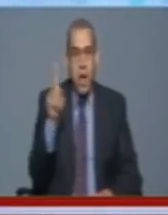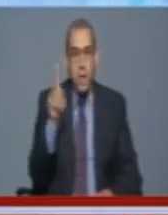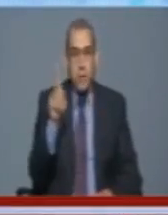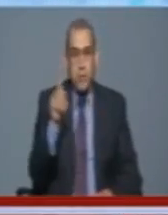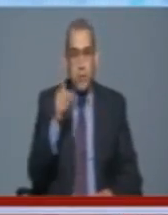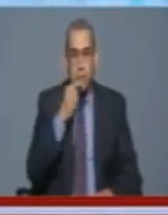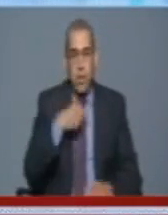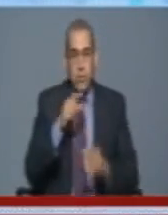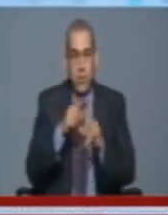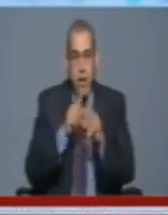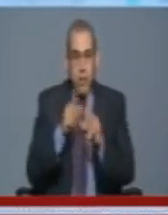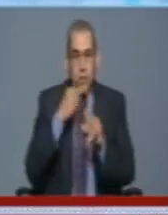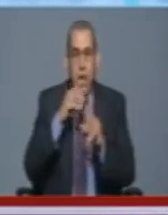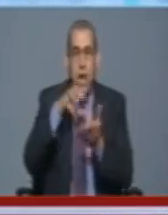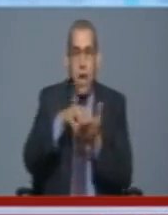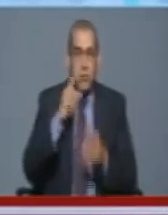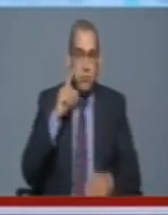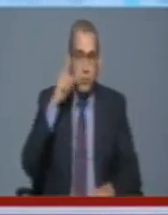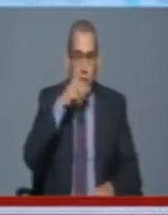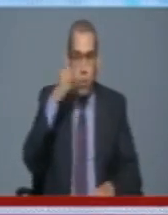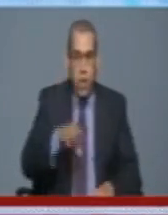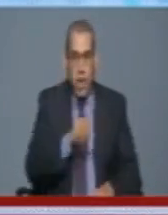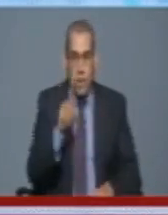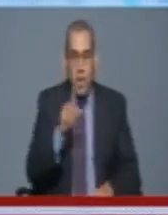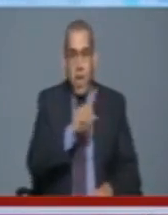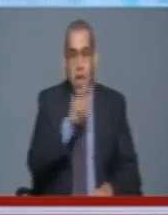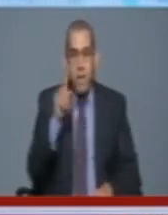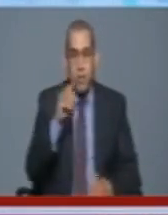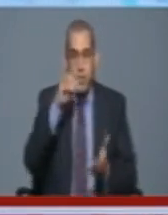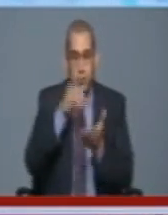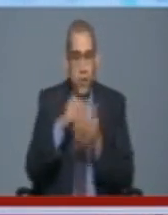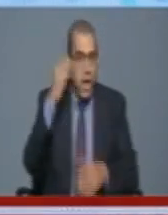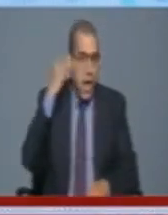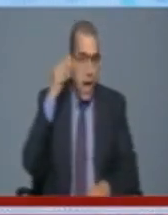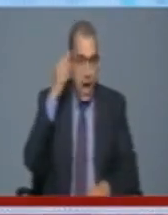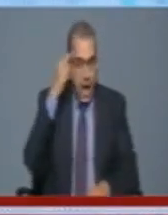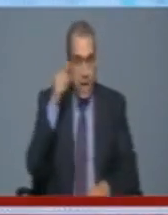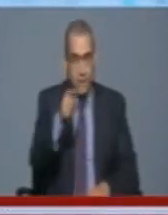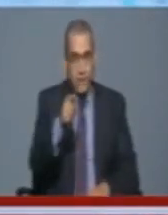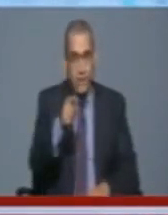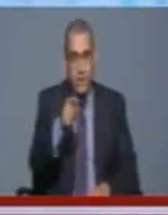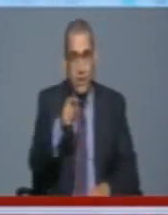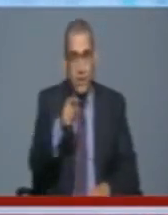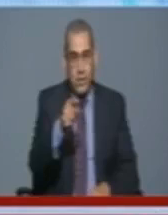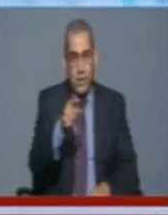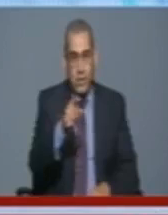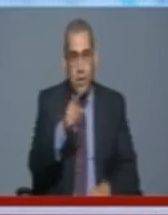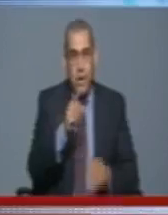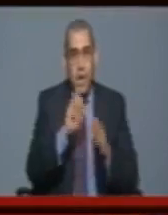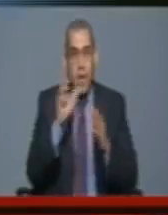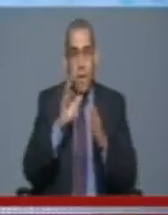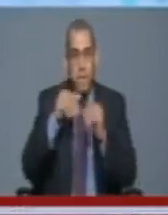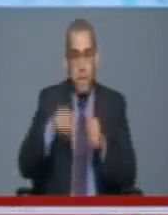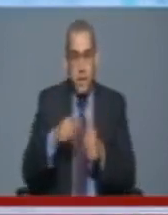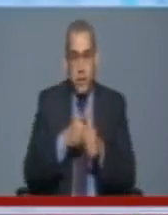بوصلته قط إطلاقا منذ عرفناه، لا مصريا